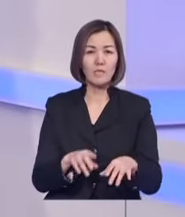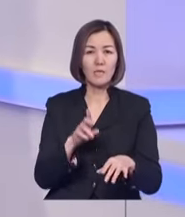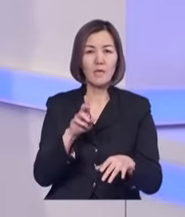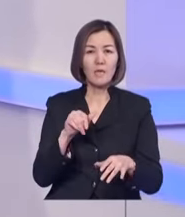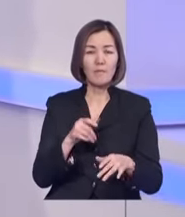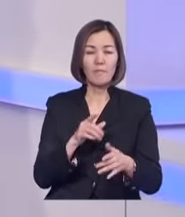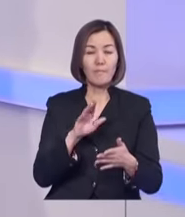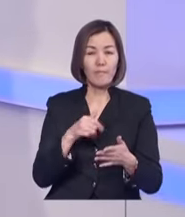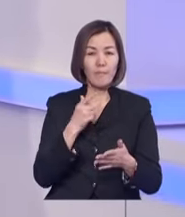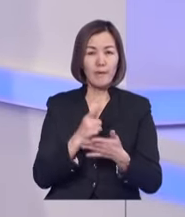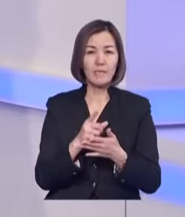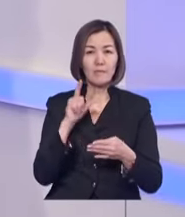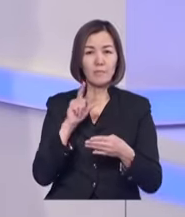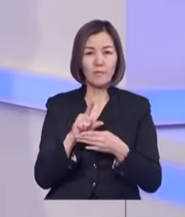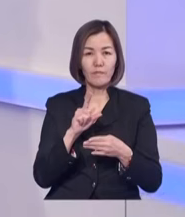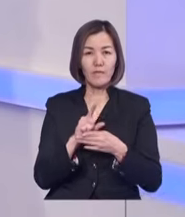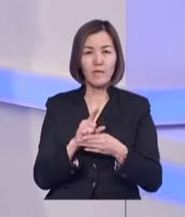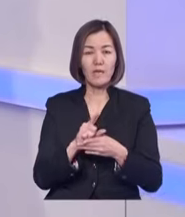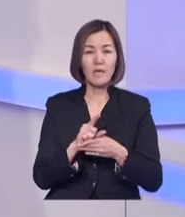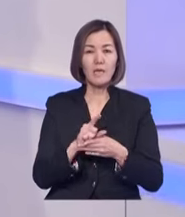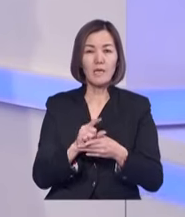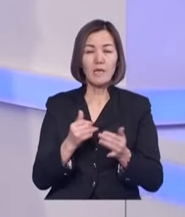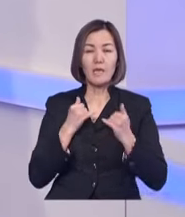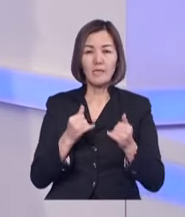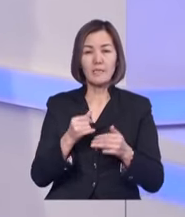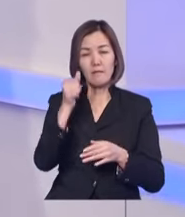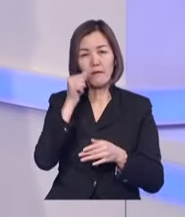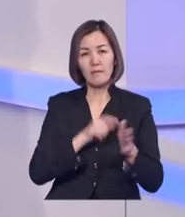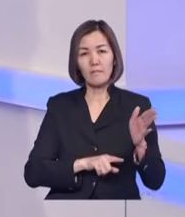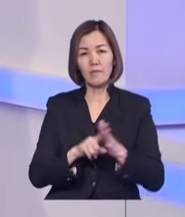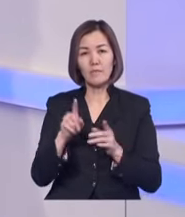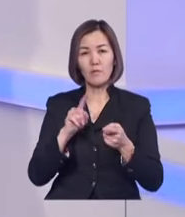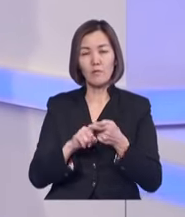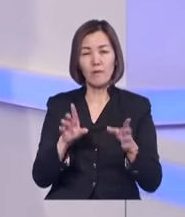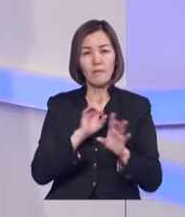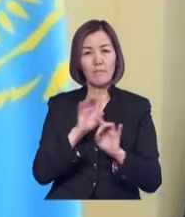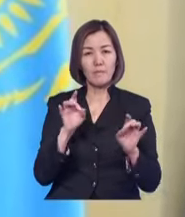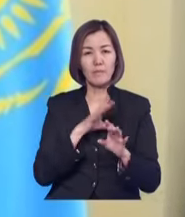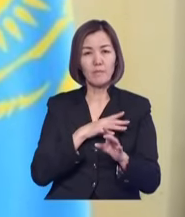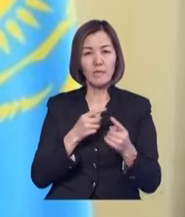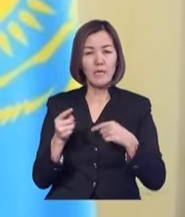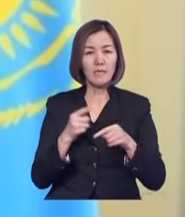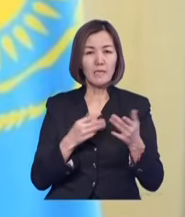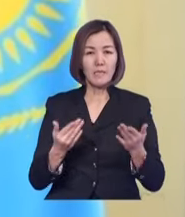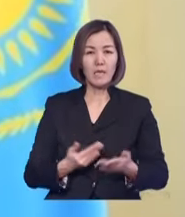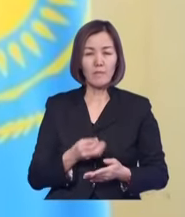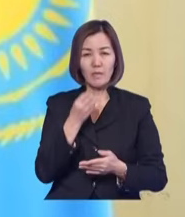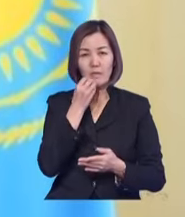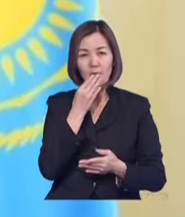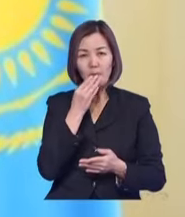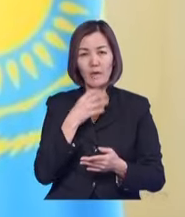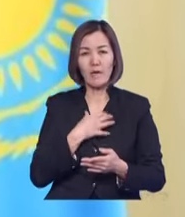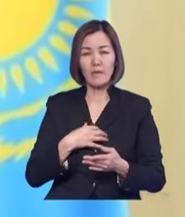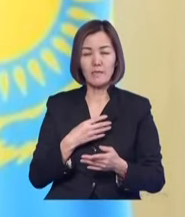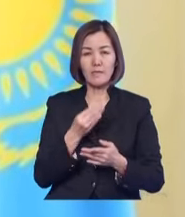мүфти Наурызбай Қажы Тағанұлы қасиетті Рамазан айының басталуына байланысты мәлімдеме жасады. Кәсіпкерлерді әлеуметтік маңызы бар азық